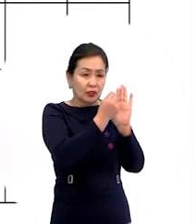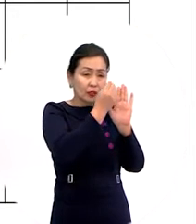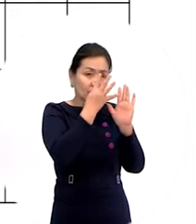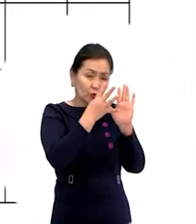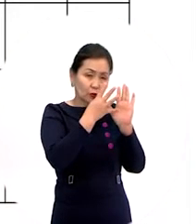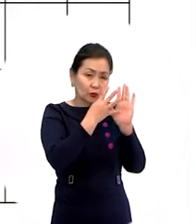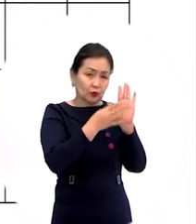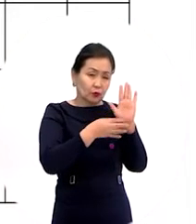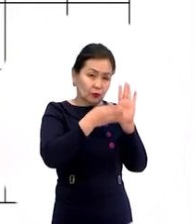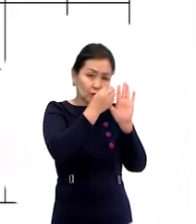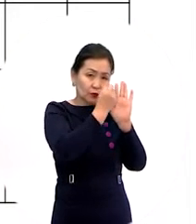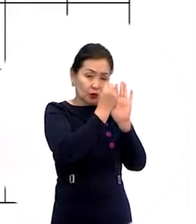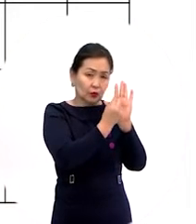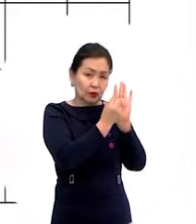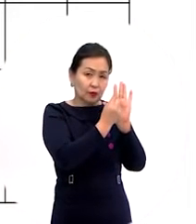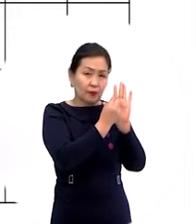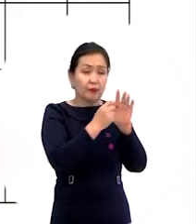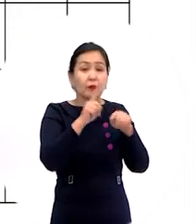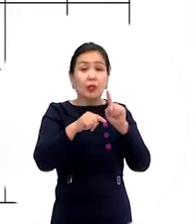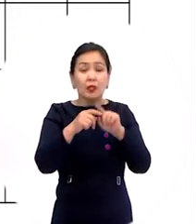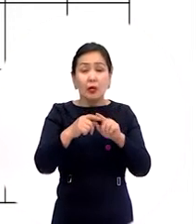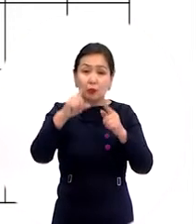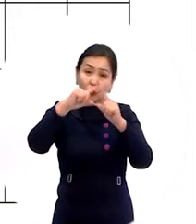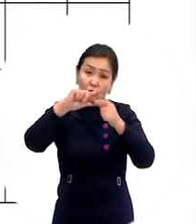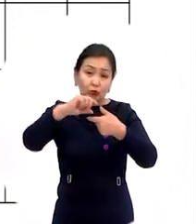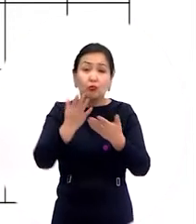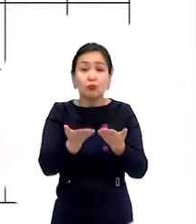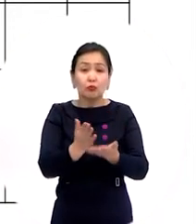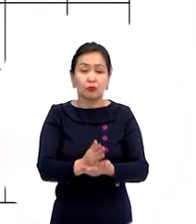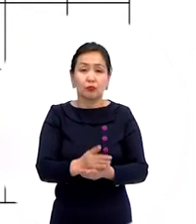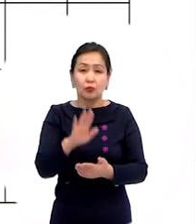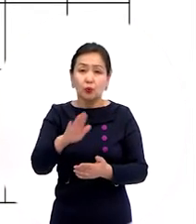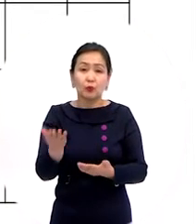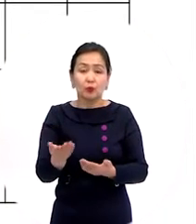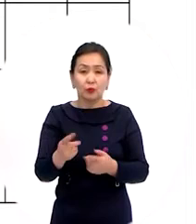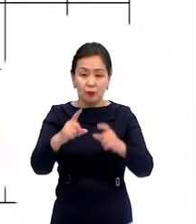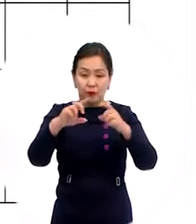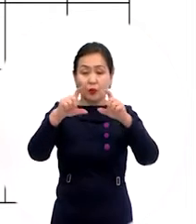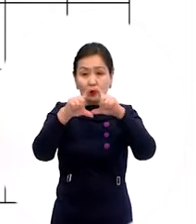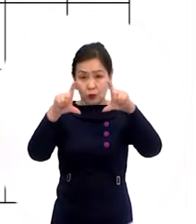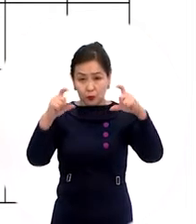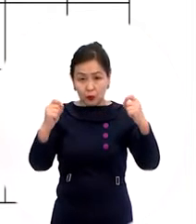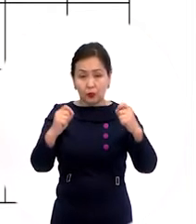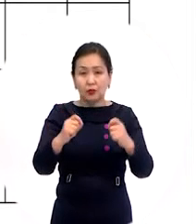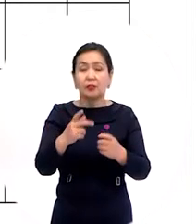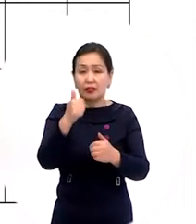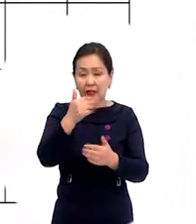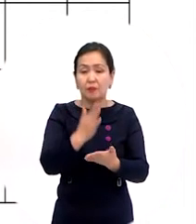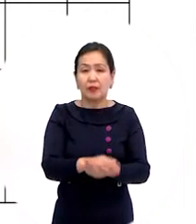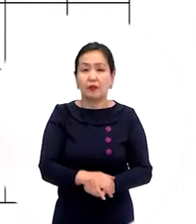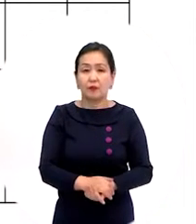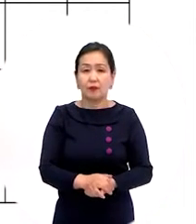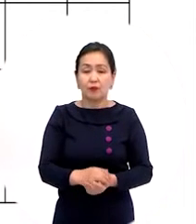Дээшээ 4 нүд зураарай. Ямар дүр сүүлсэн бэ хүүхдүүдээ? Дөрвөлжин дүрс. Сайн